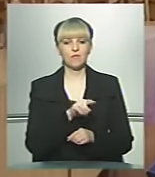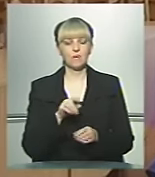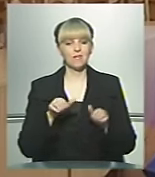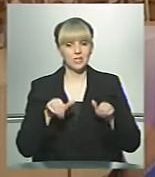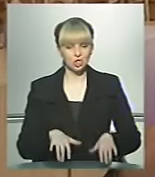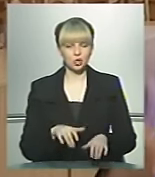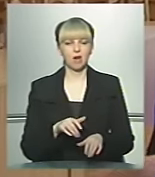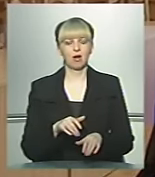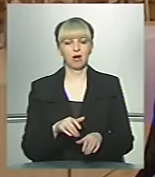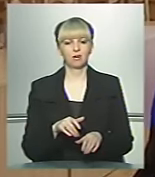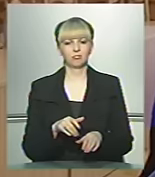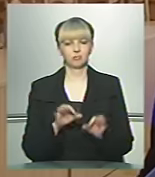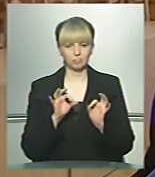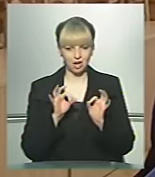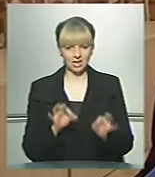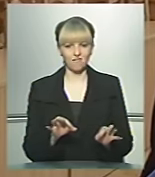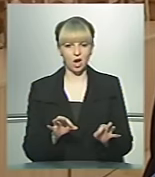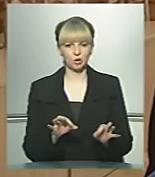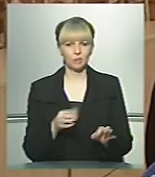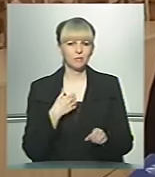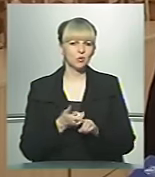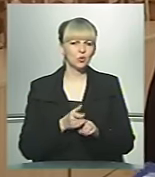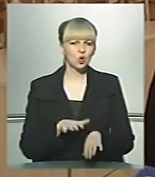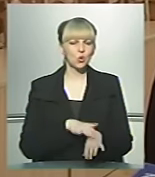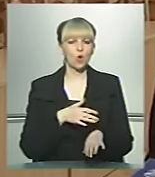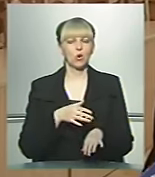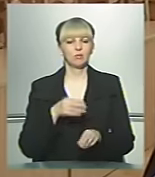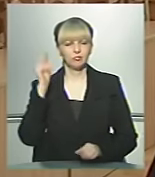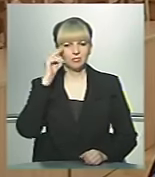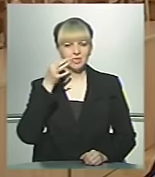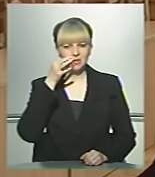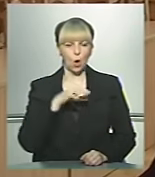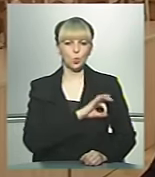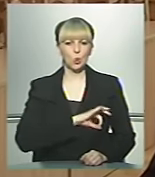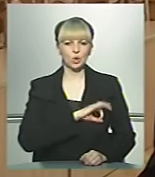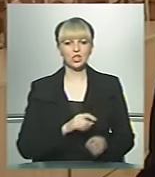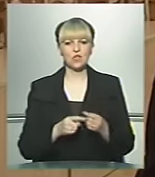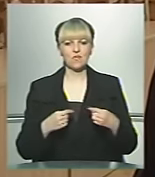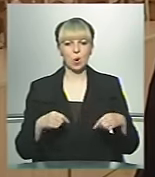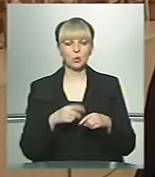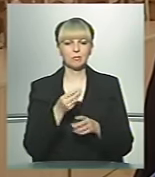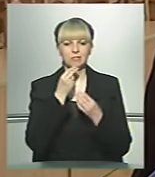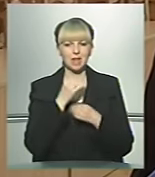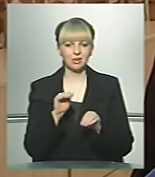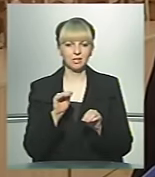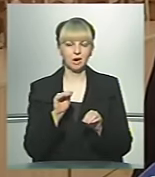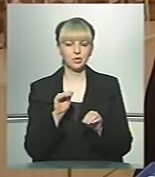вирішувати адекватно, ми дуже довго вивчали досвід юридичних факультетів,